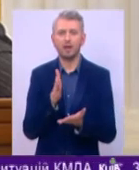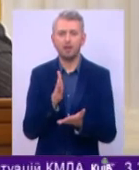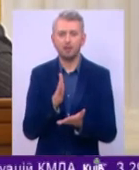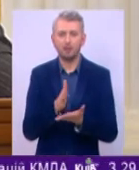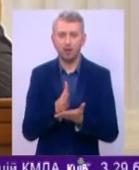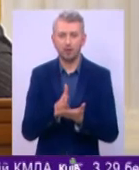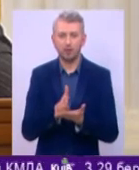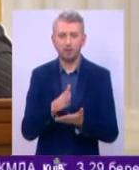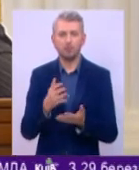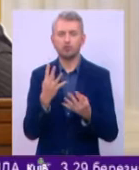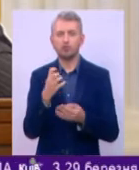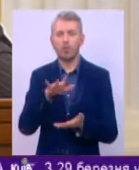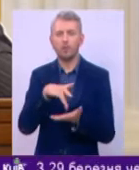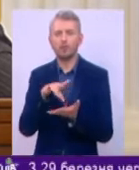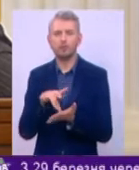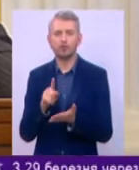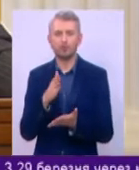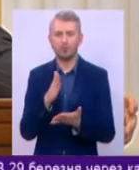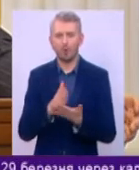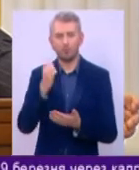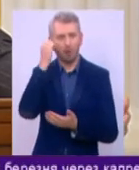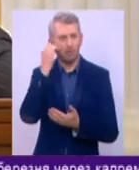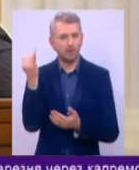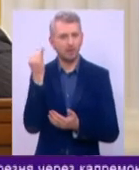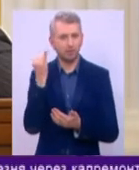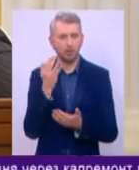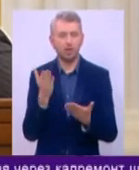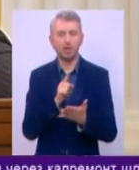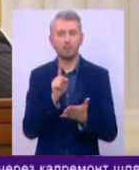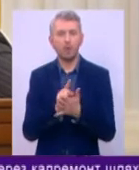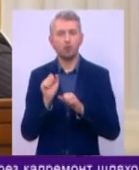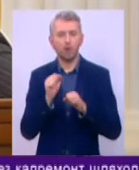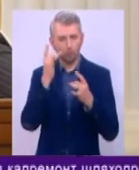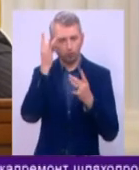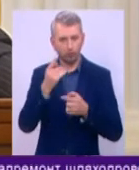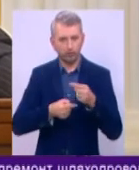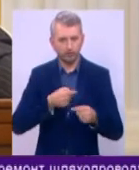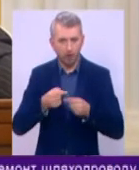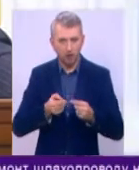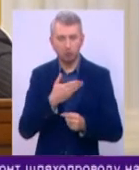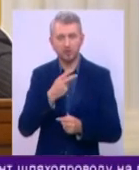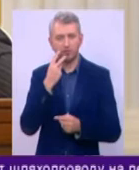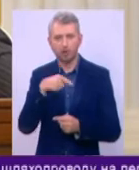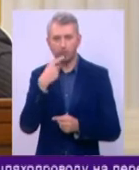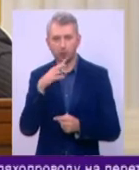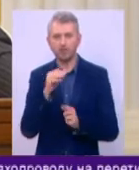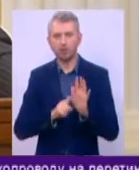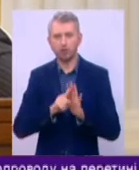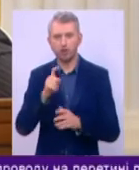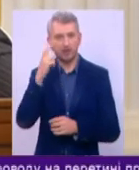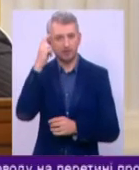себе пам'ятки історії, які мають охороняти культурну спадщину. Ми завжди говоримо, що все починається з